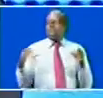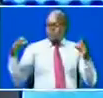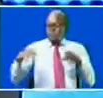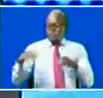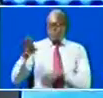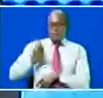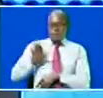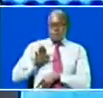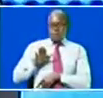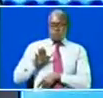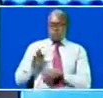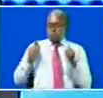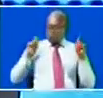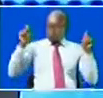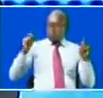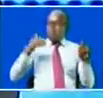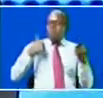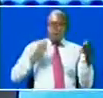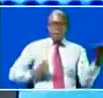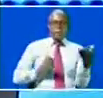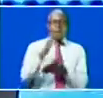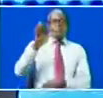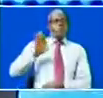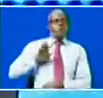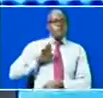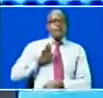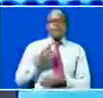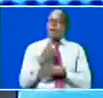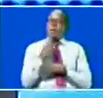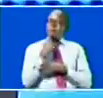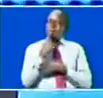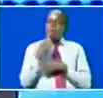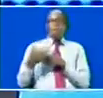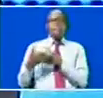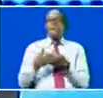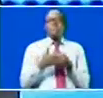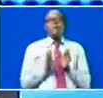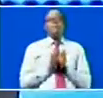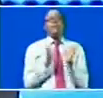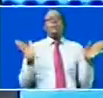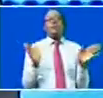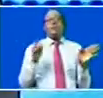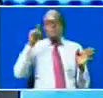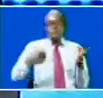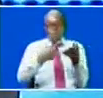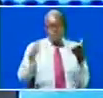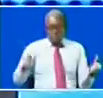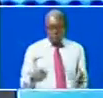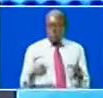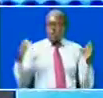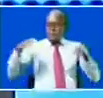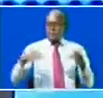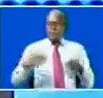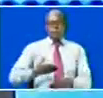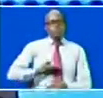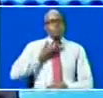Mama lilifanya maandamano wakitaka haki za kina mama kunyonyesha watoto wao hadharani kudumishwa. Kundi hilo lilijawa